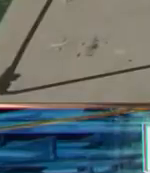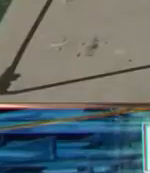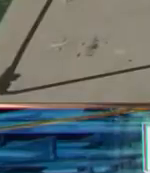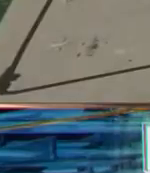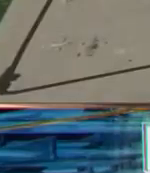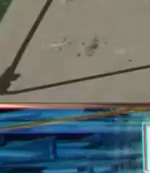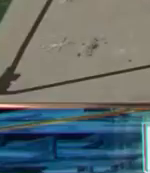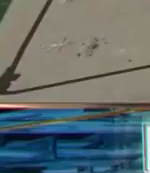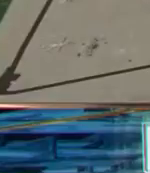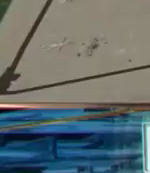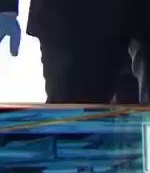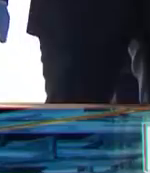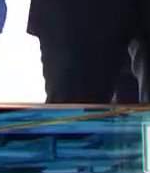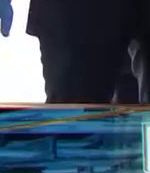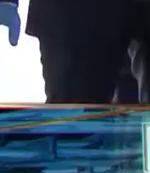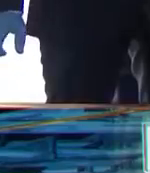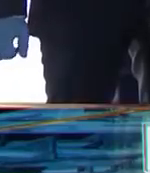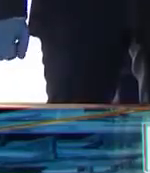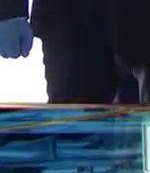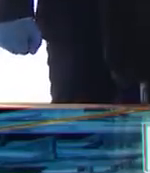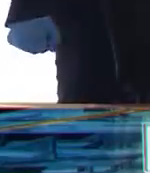150 миллион евро жұмсамақ.